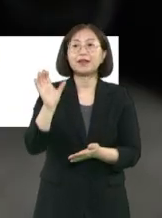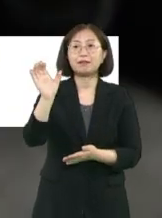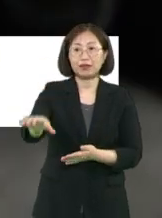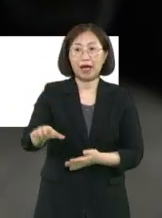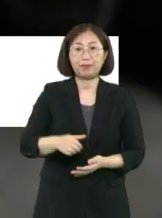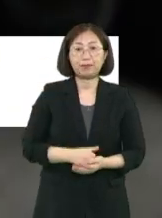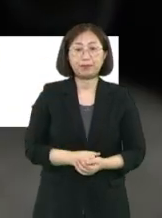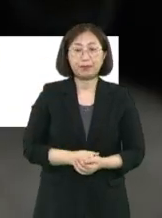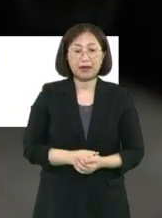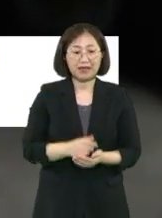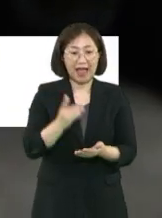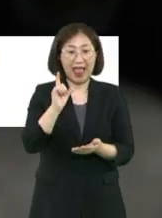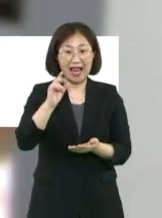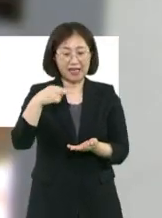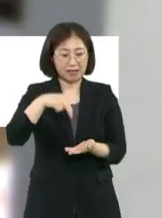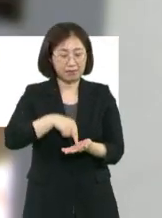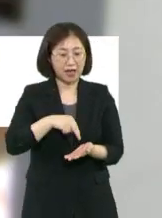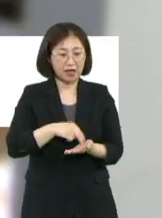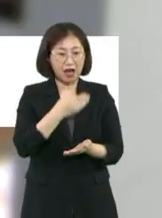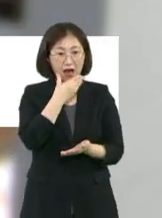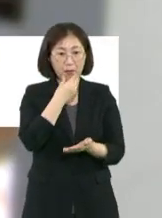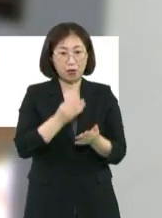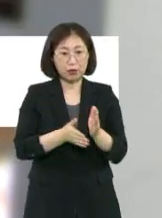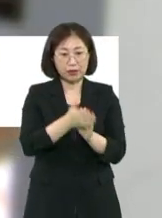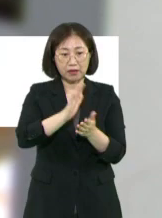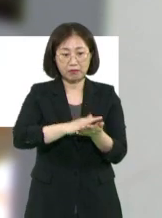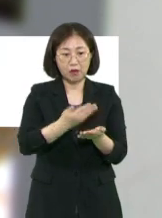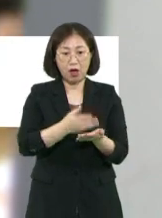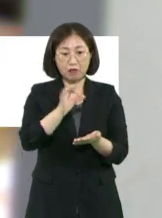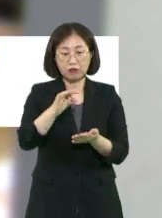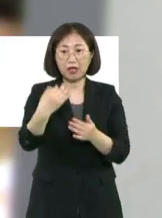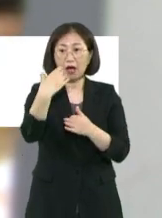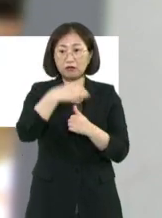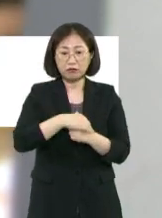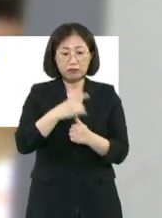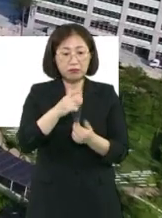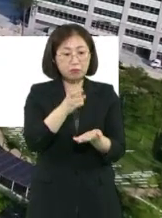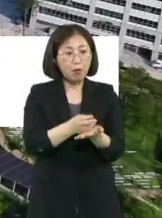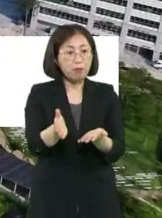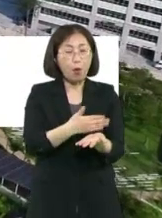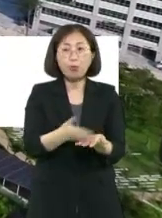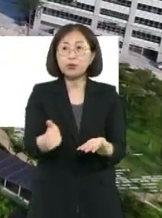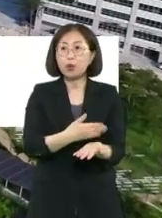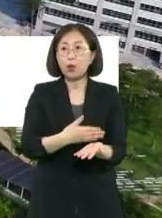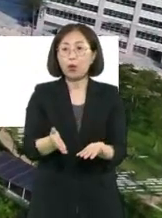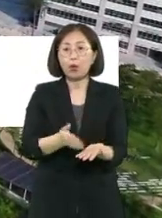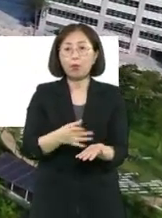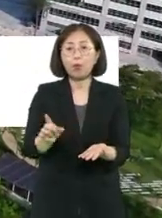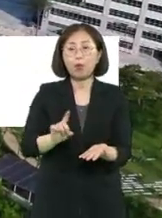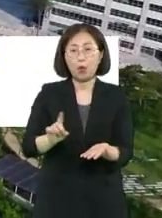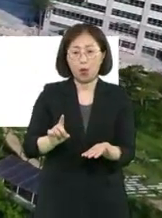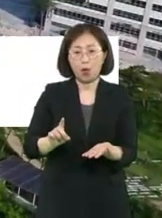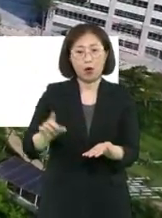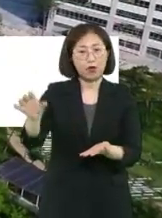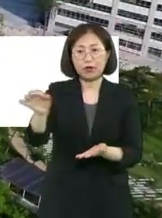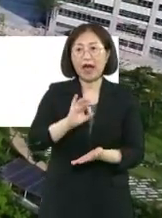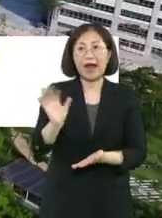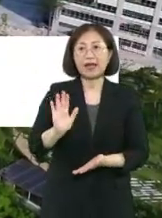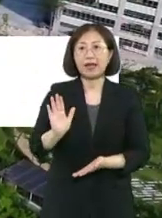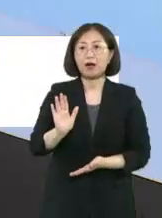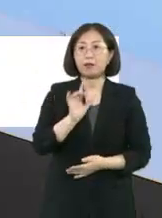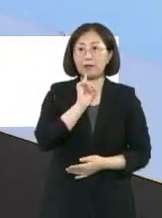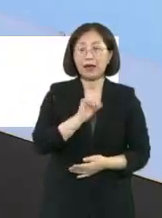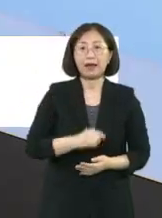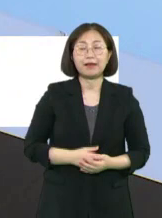부과했습니다. 이에 LH는 행복도시 개발사업 관련 부담금은 법률적 근거가 없다며 개발부담금 부과 대상이